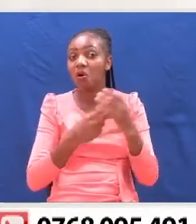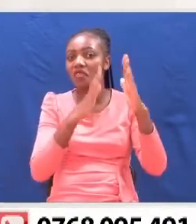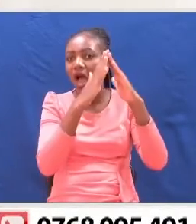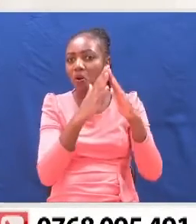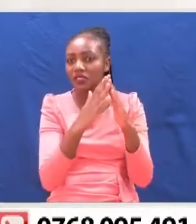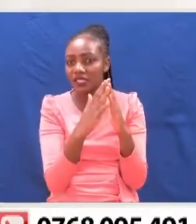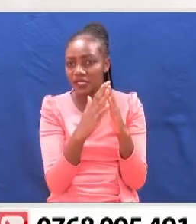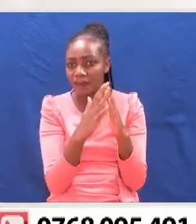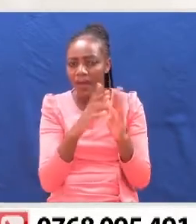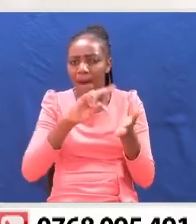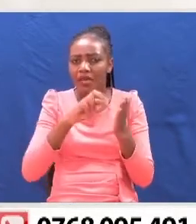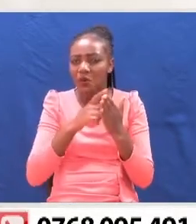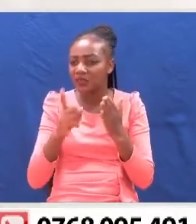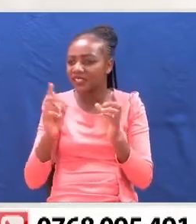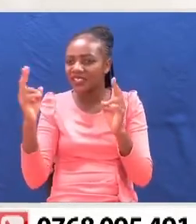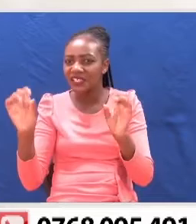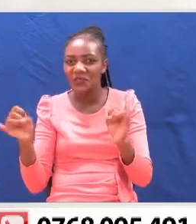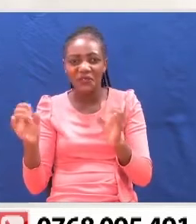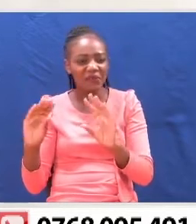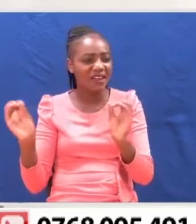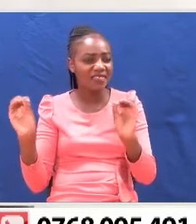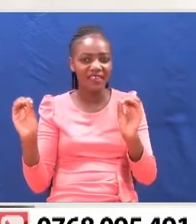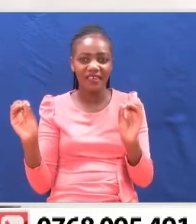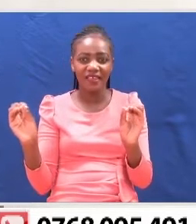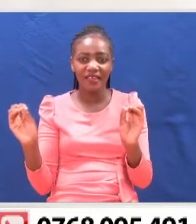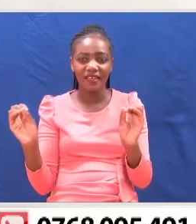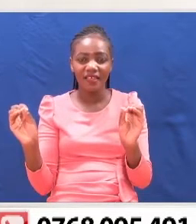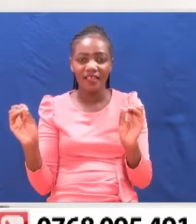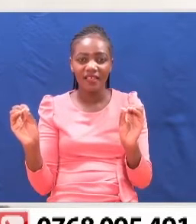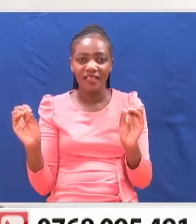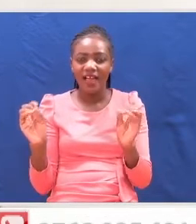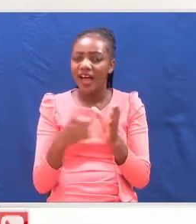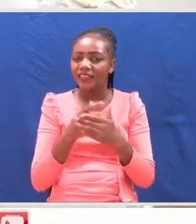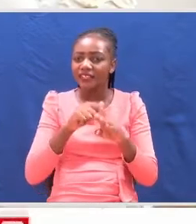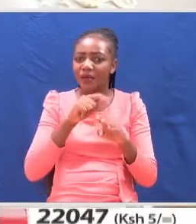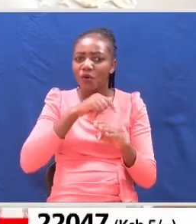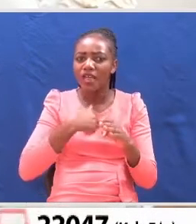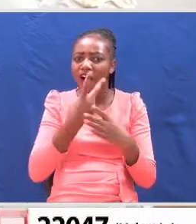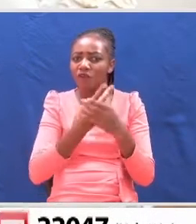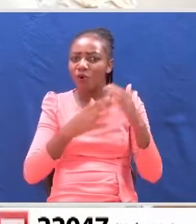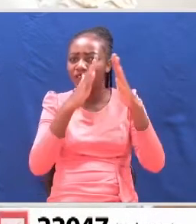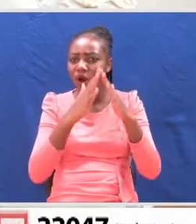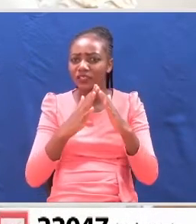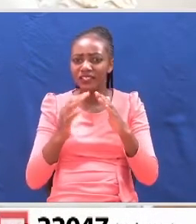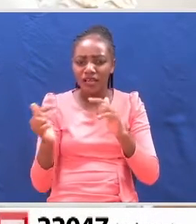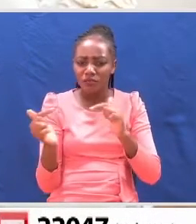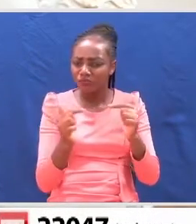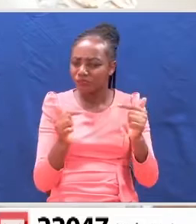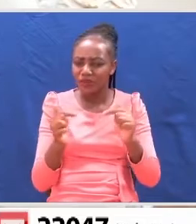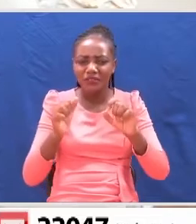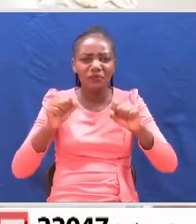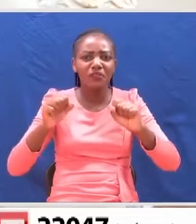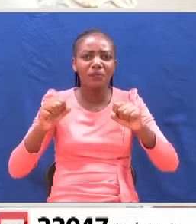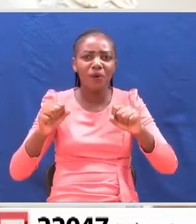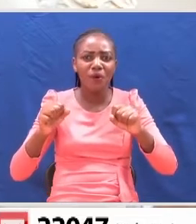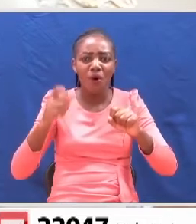ukiwacha ikiwa tu free hivyo, ndio unaona watu wanagongana. Unajua hata kwenye boma natakana ijulikane nani ndiye baba, nani